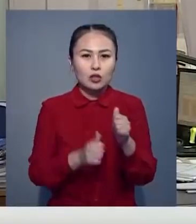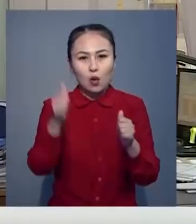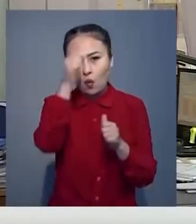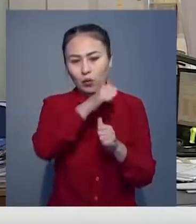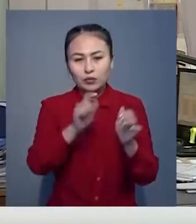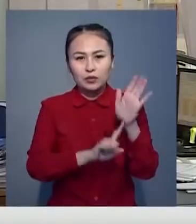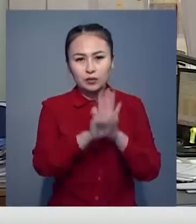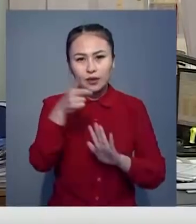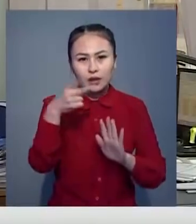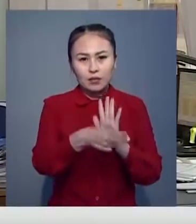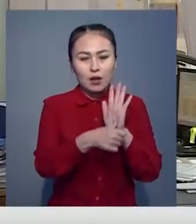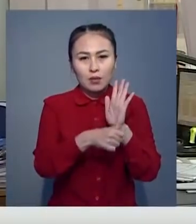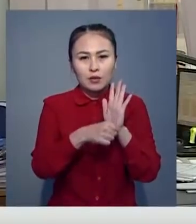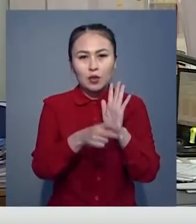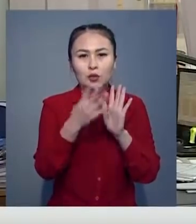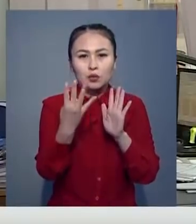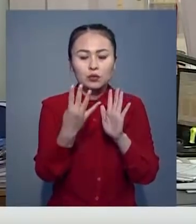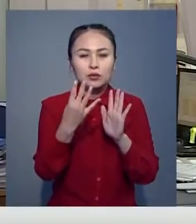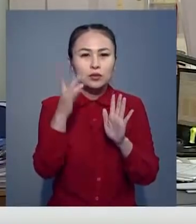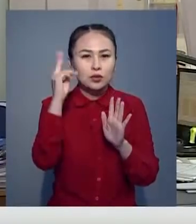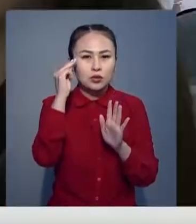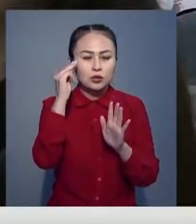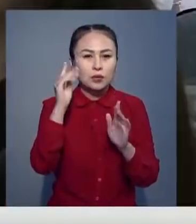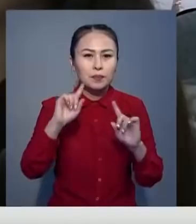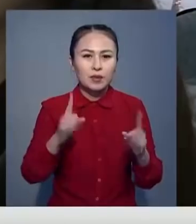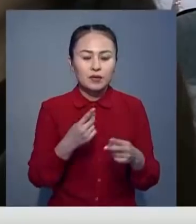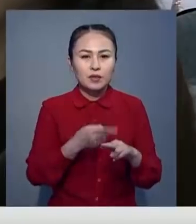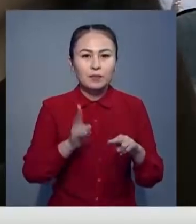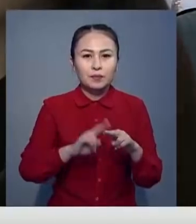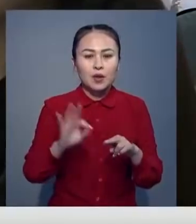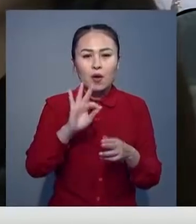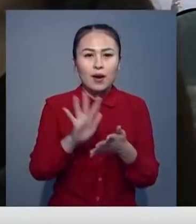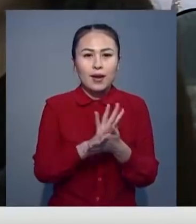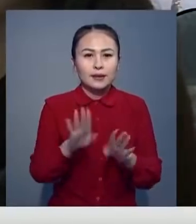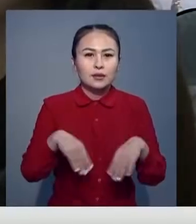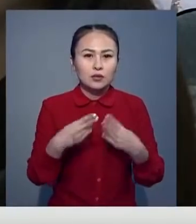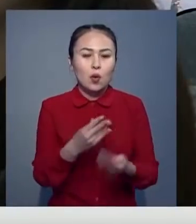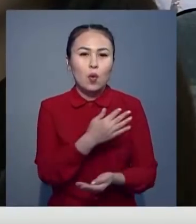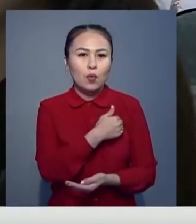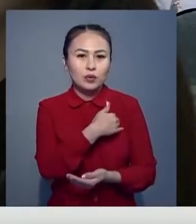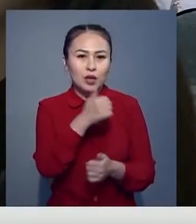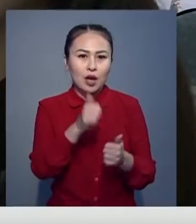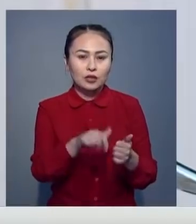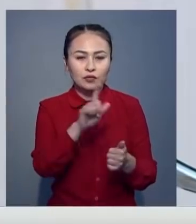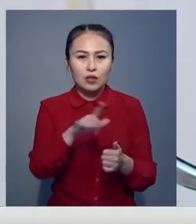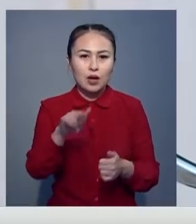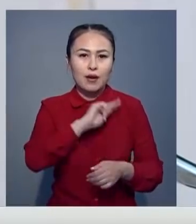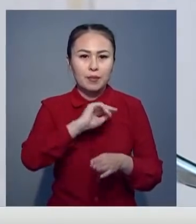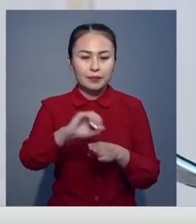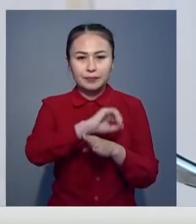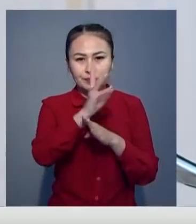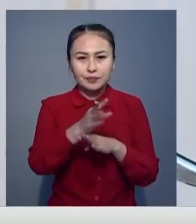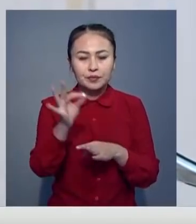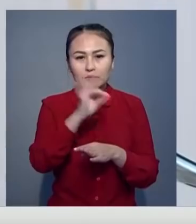бері 2064 әйел осы қысқа мерзімдік оқудан өтті. Қайтарымсыз грантқа қол жеткізгісі келген әрбір азамат жұмыспен қамту